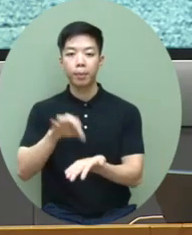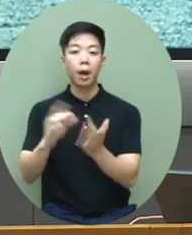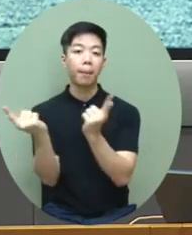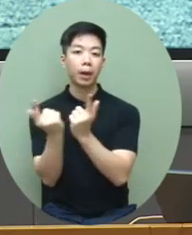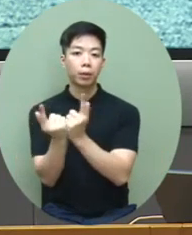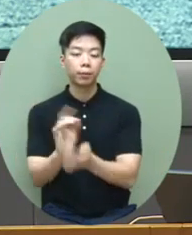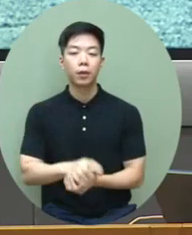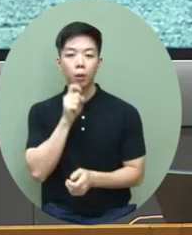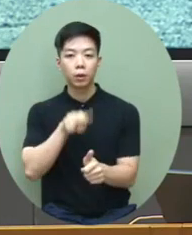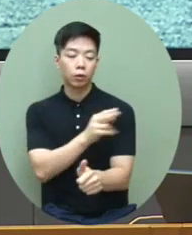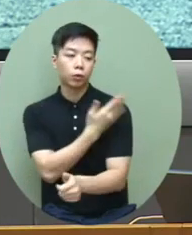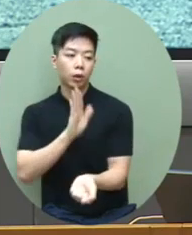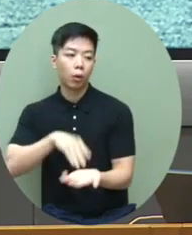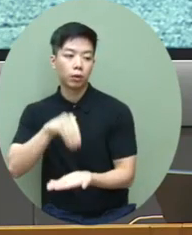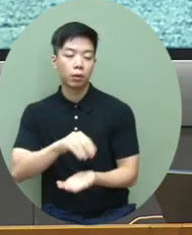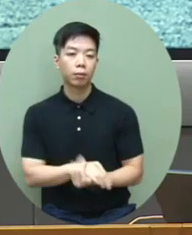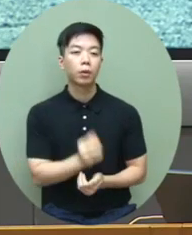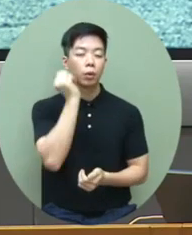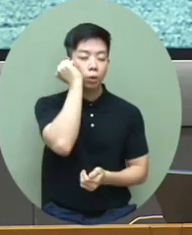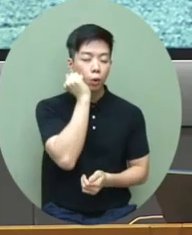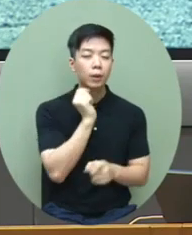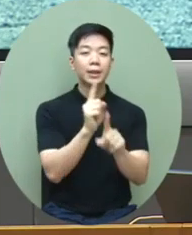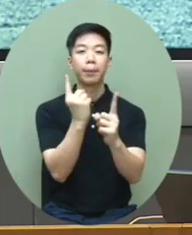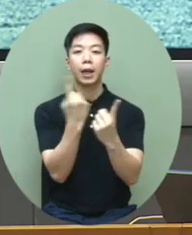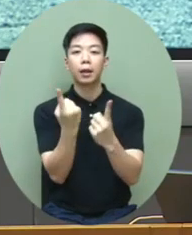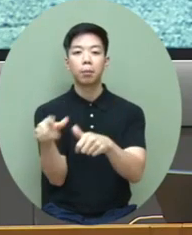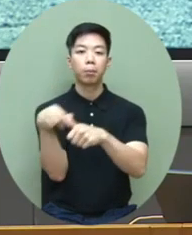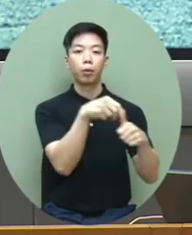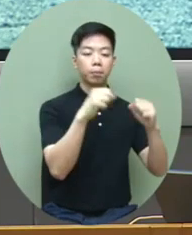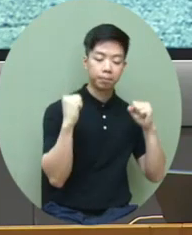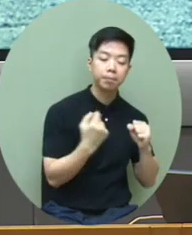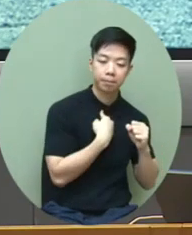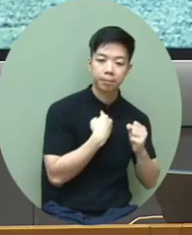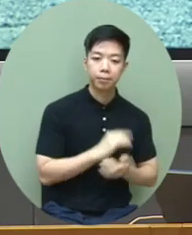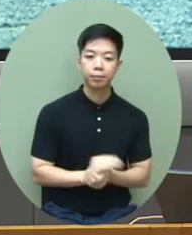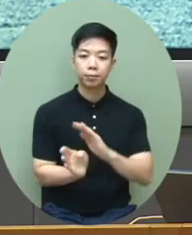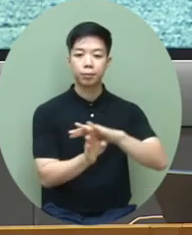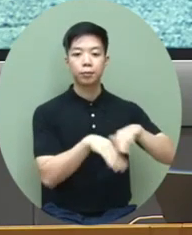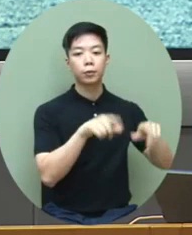確診，有11個院友是需要 接受檢疫的。東馬三院